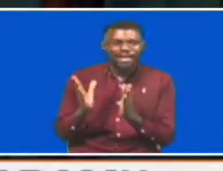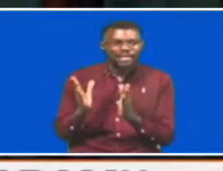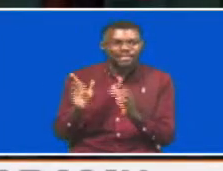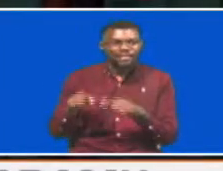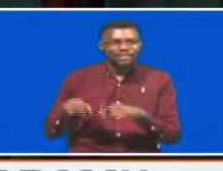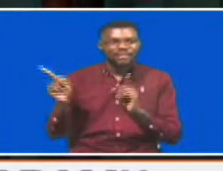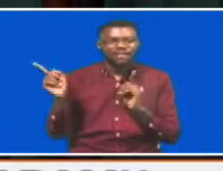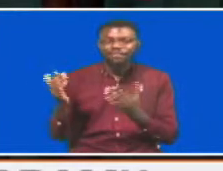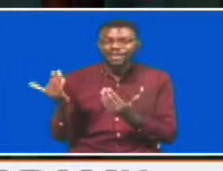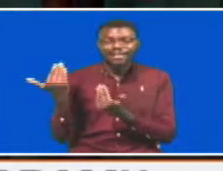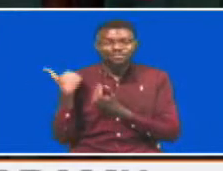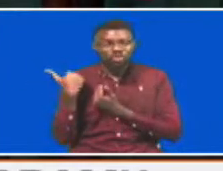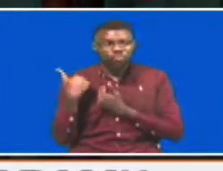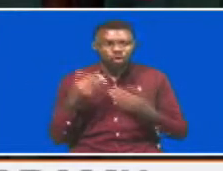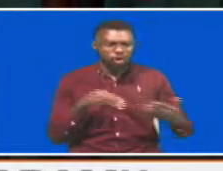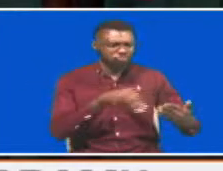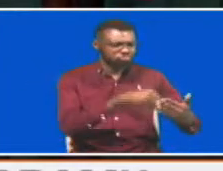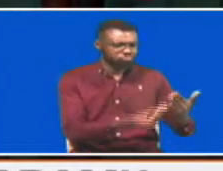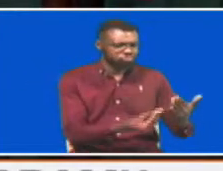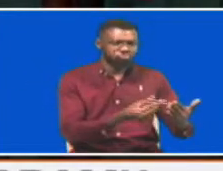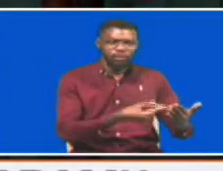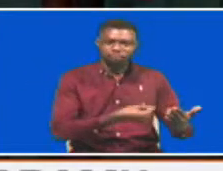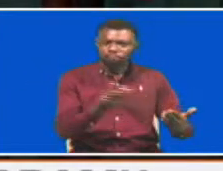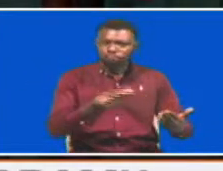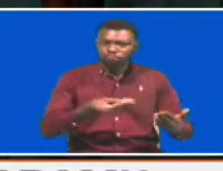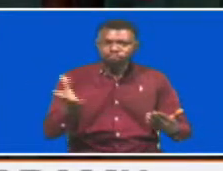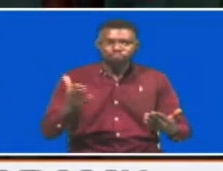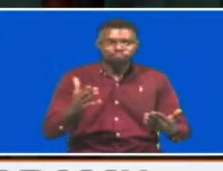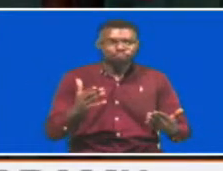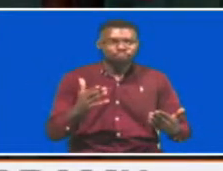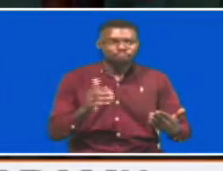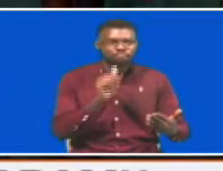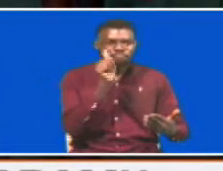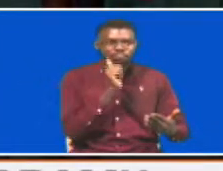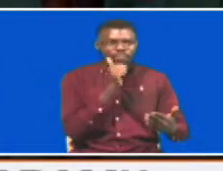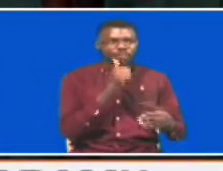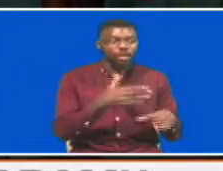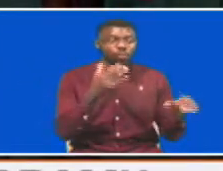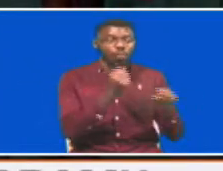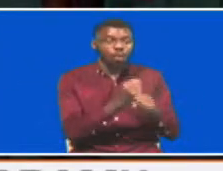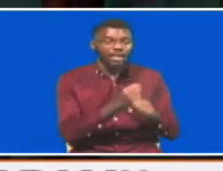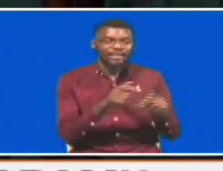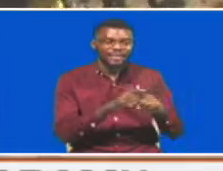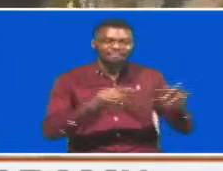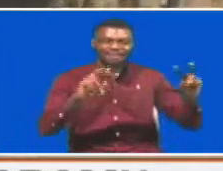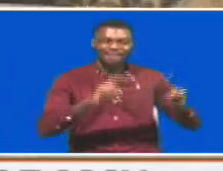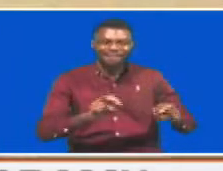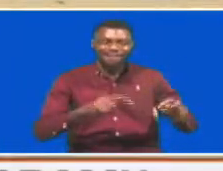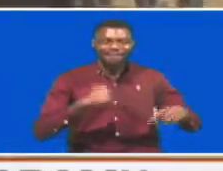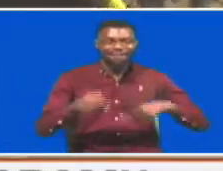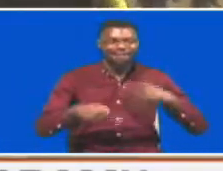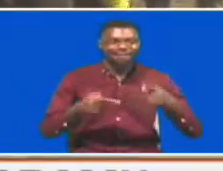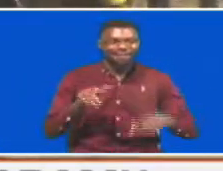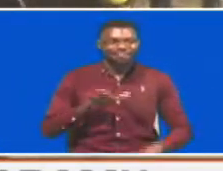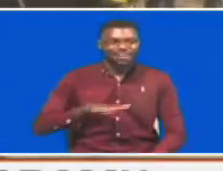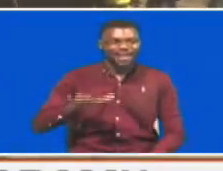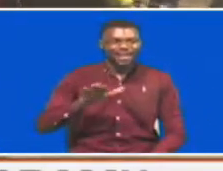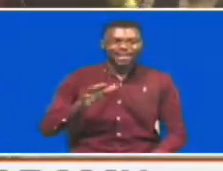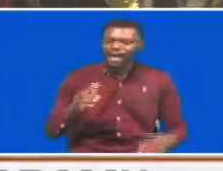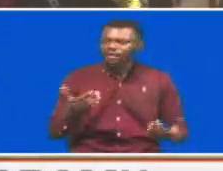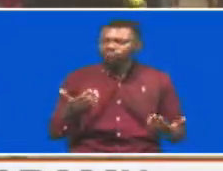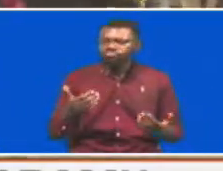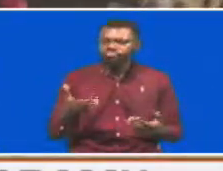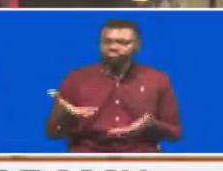were issuing receipts belonging to a private organization that is also under investigations. Kwenye eneo la kubeba